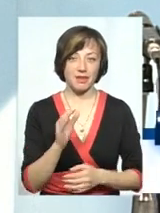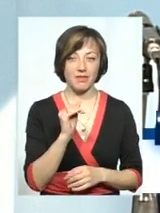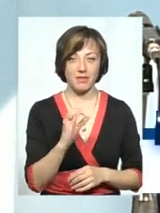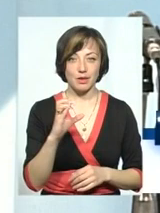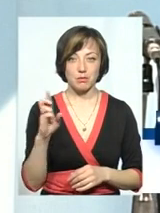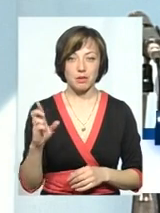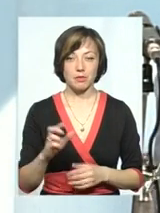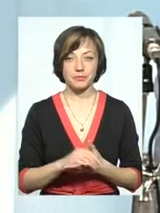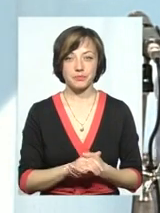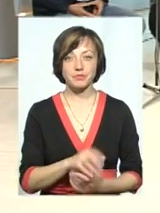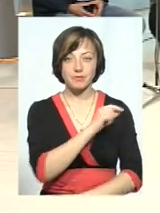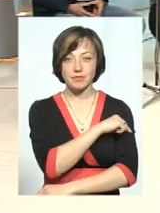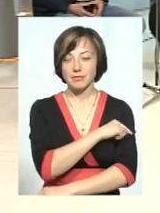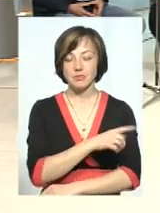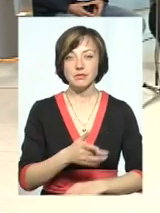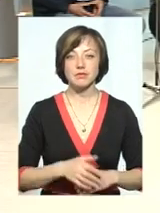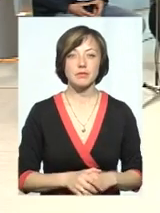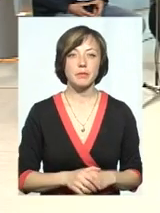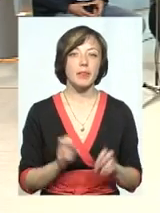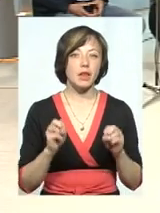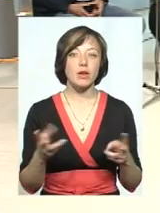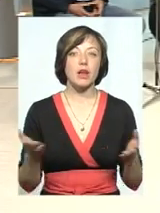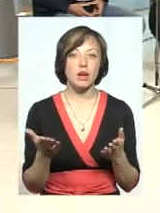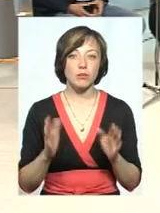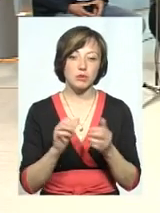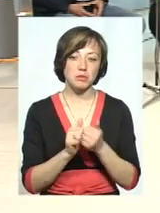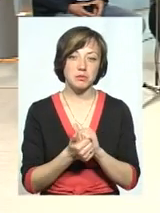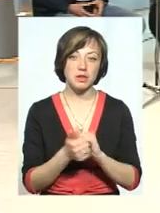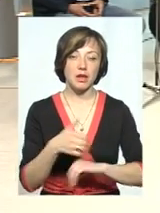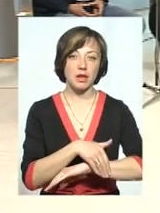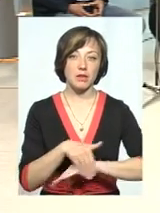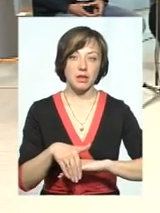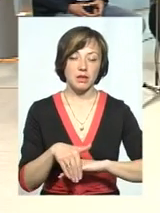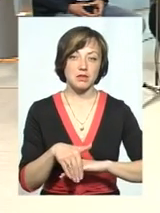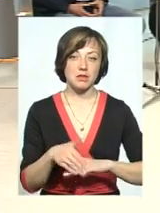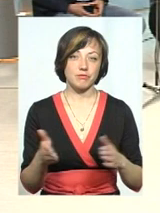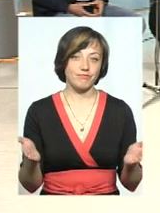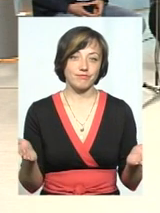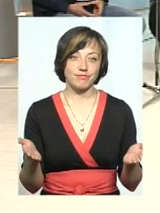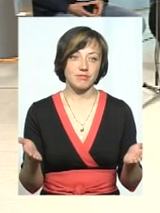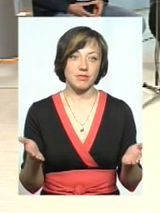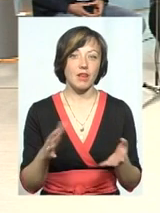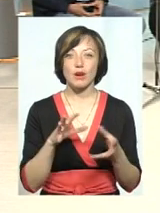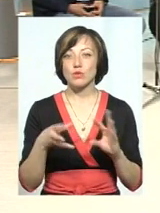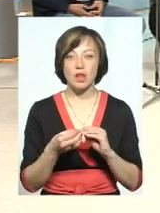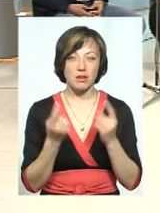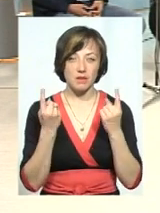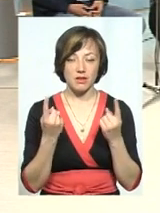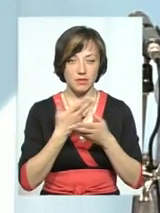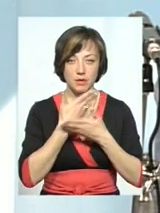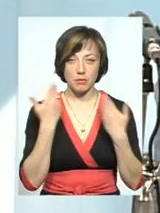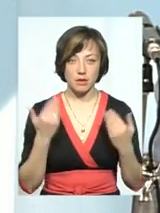Розумієте? Які загрози? Буде там підмінена IP-адреса, тут таких якихось наслідків, в принципі, ніяких